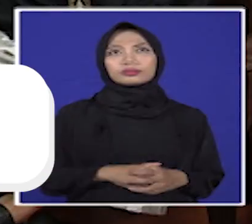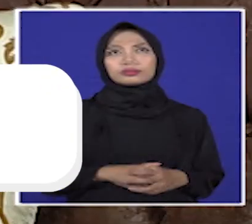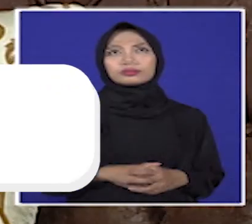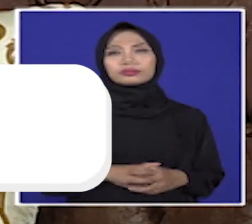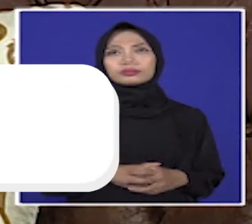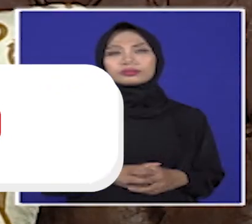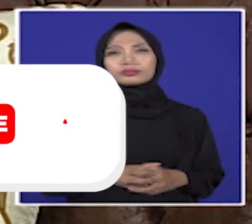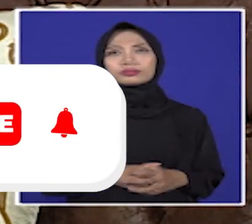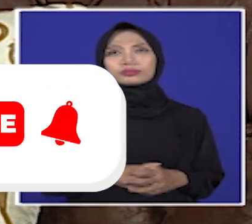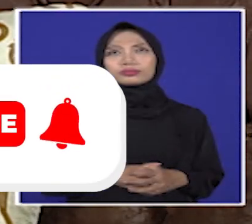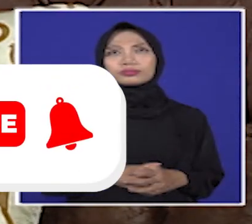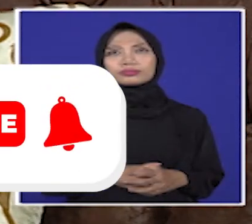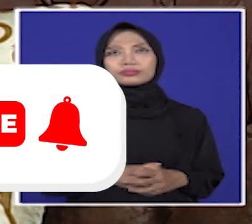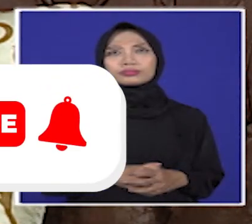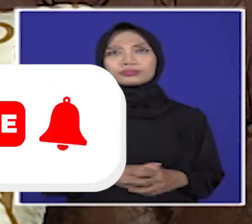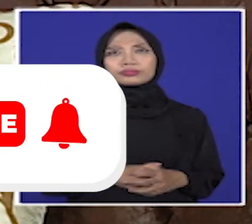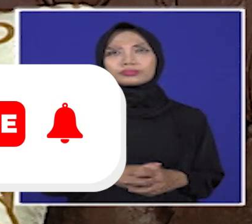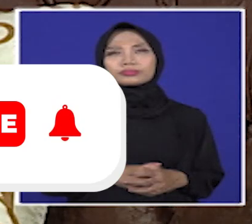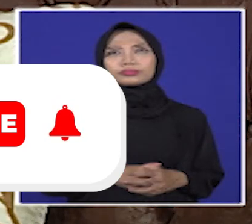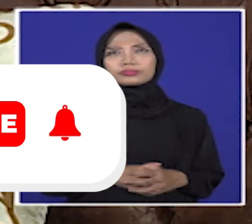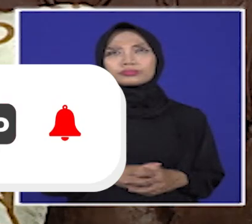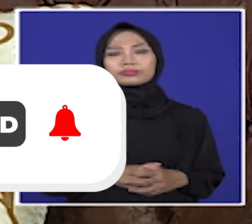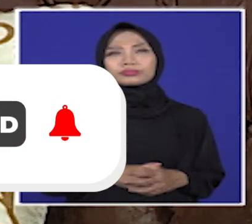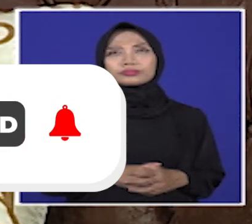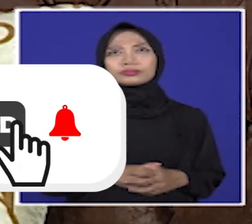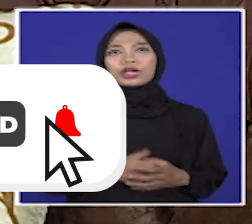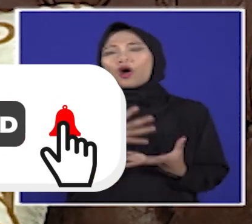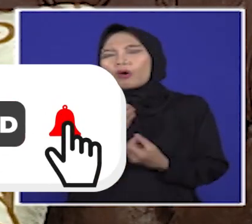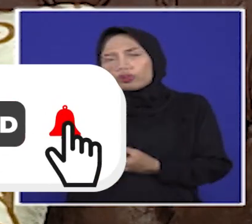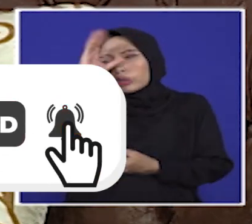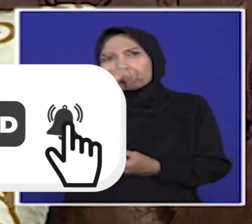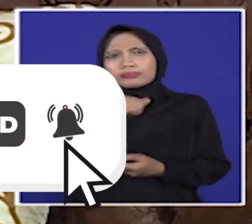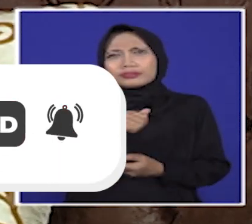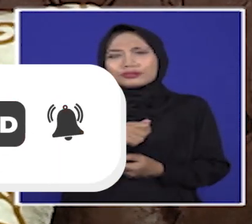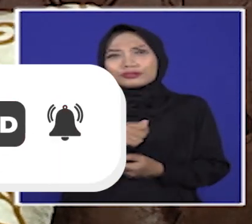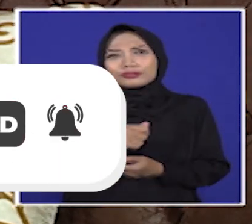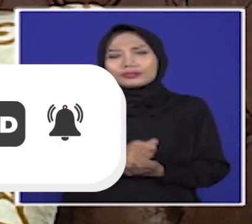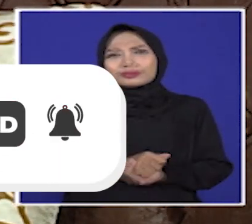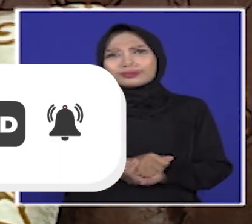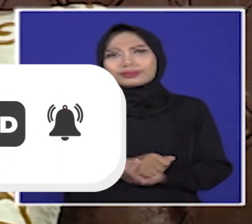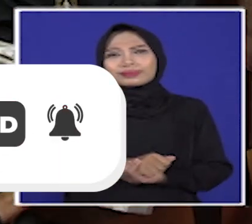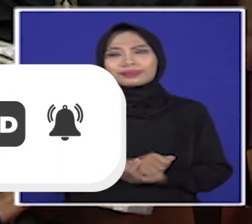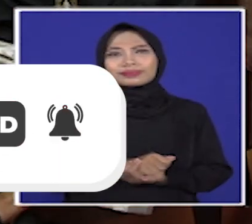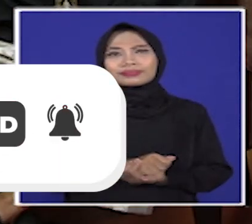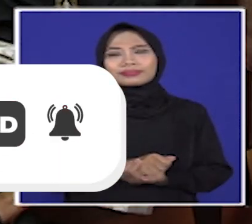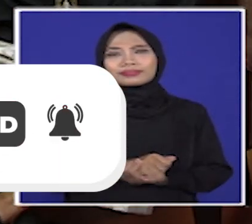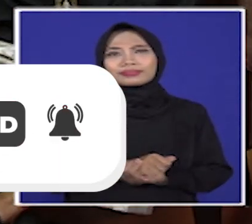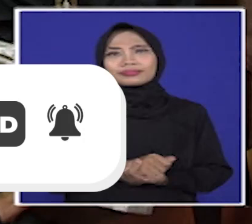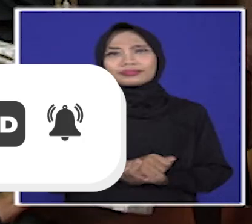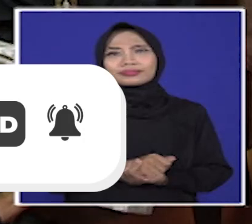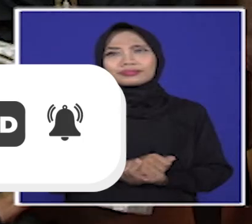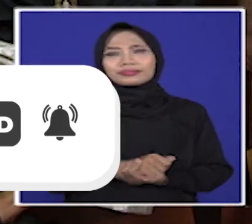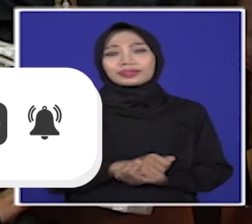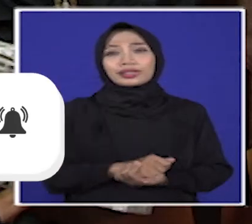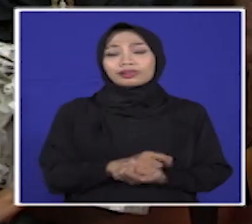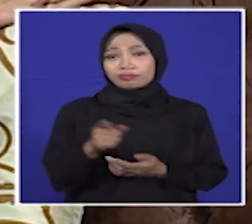Nah, Ustaz, ini sebenarnya kita juga pengen tahu ya, Ustaz, ya. Sebenarnya hukumnya bagaimana, Ustaz, dengan orang yang